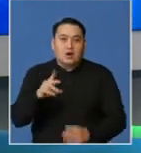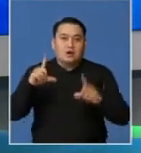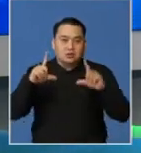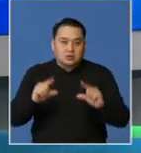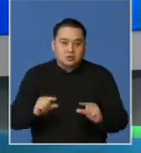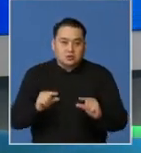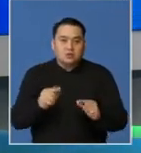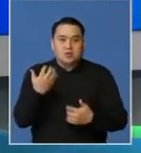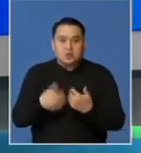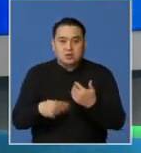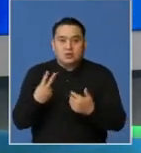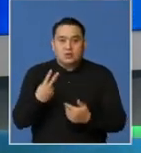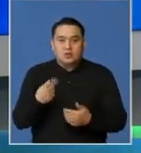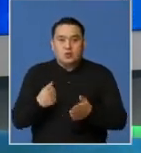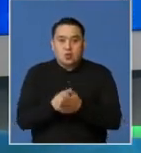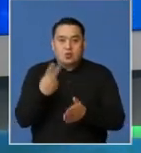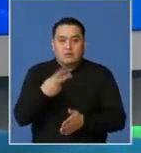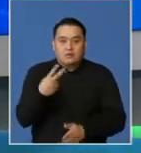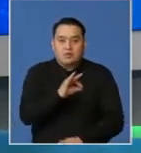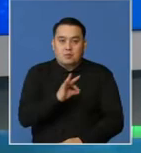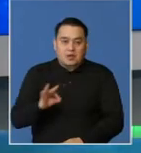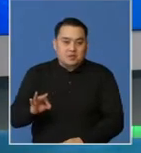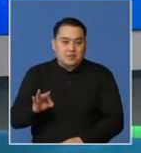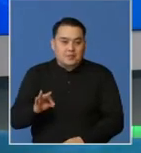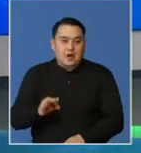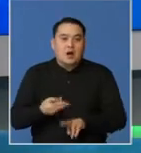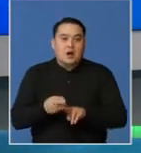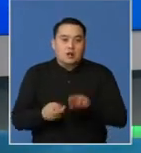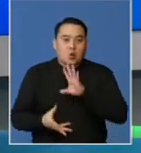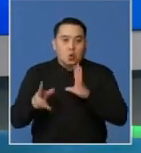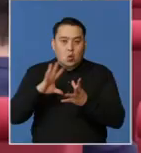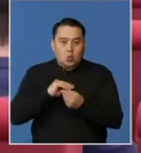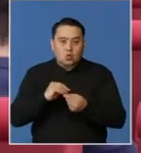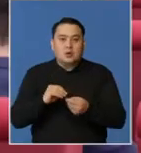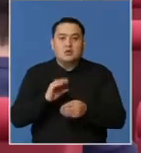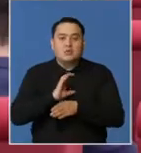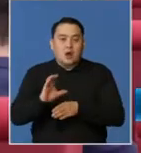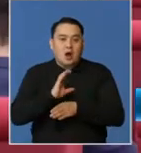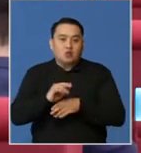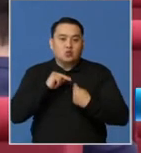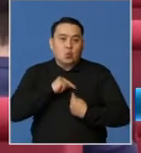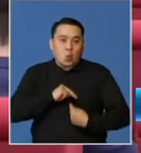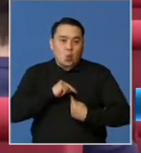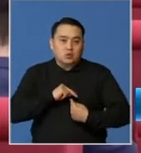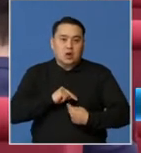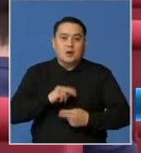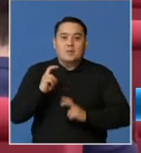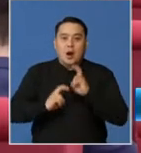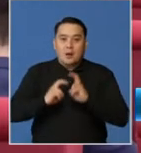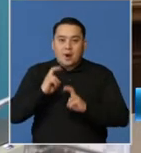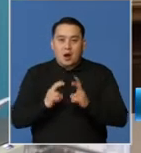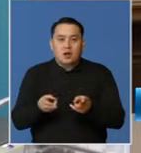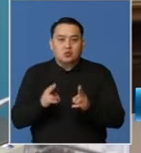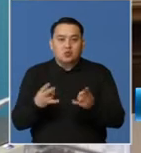снизится в среднем от 2 до 20%. А вот итоги производительности труда в обрабатывающей